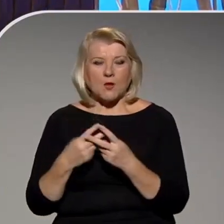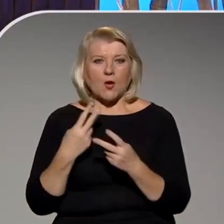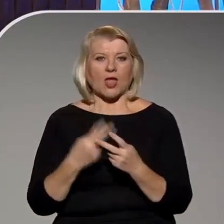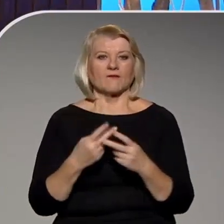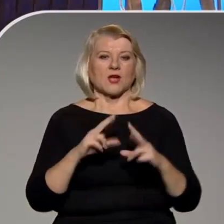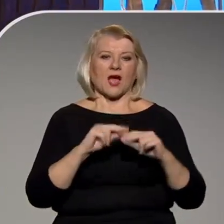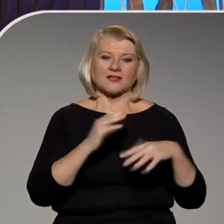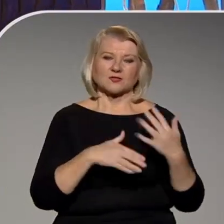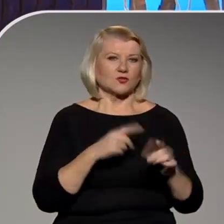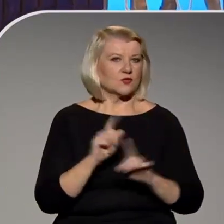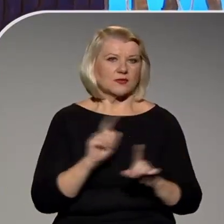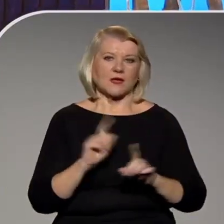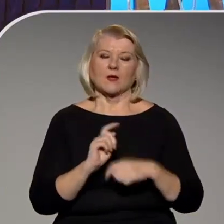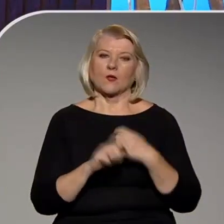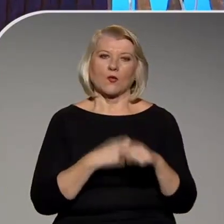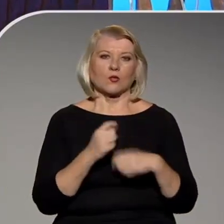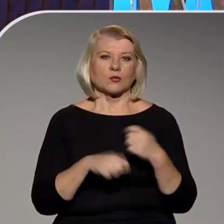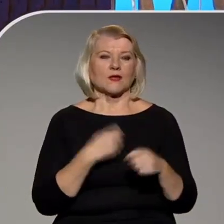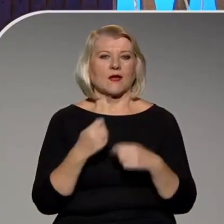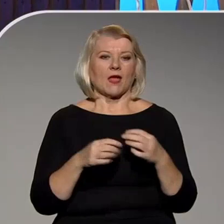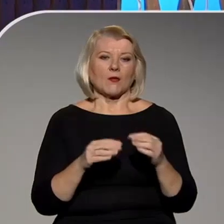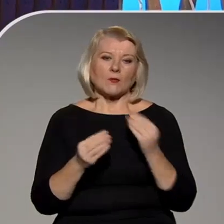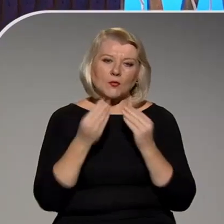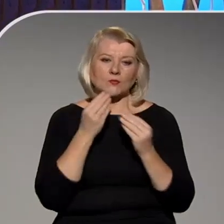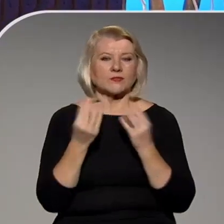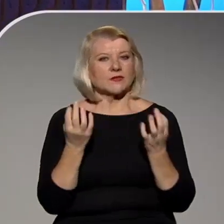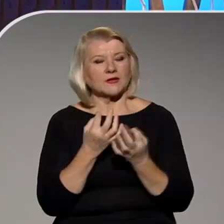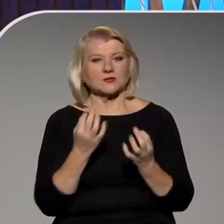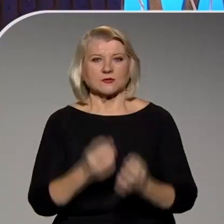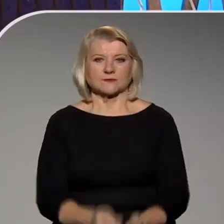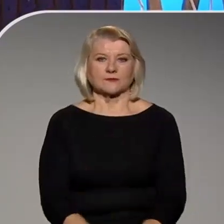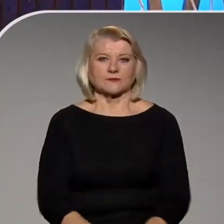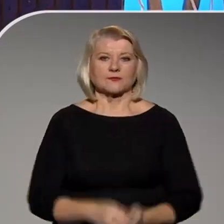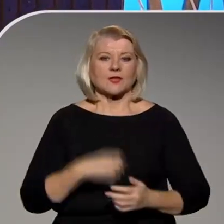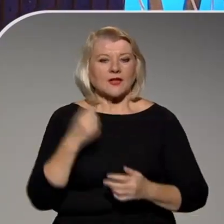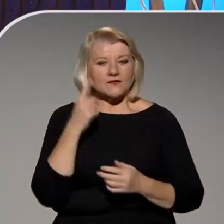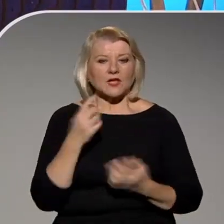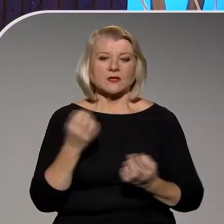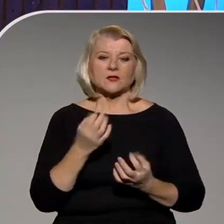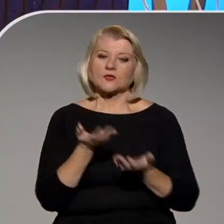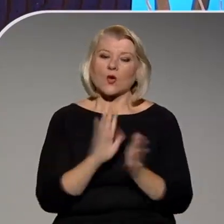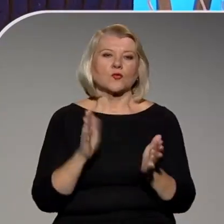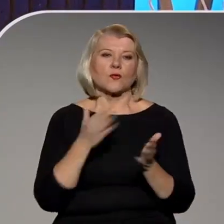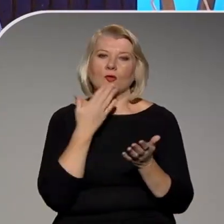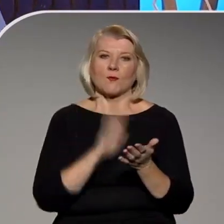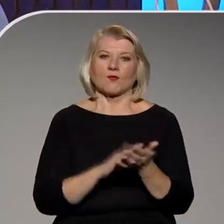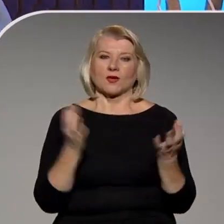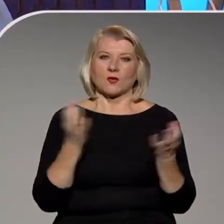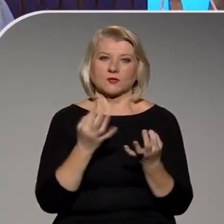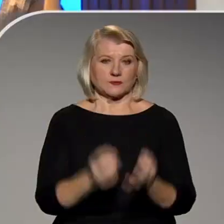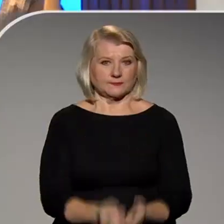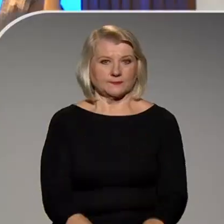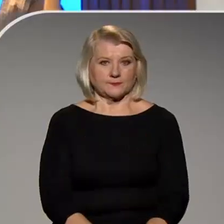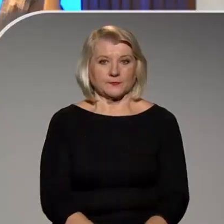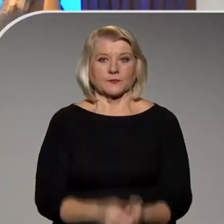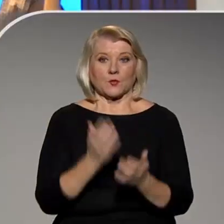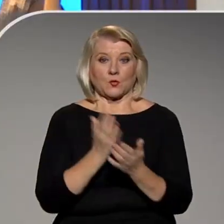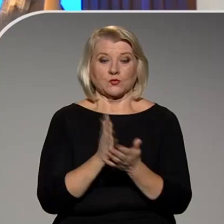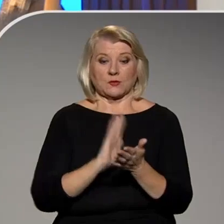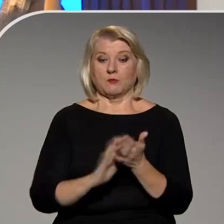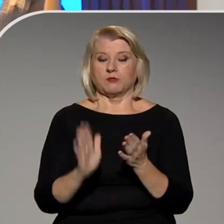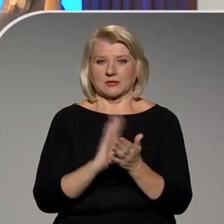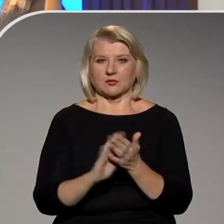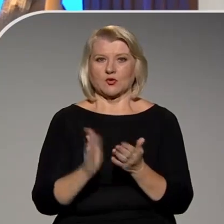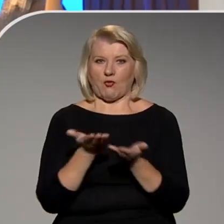děláme sladké, slané, děláme snacky. Tak Lado, co se podařilo všechno připravit u nás v kuchyni sama doma? No už se to blíží do